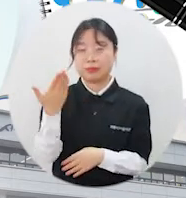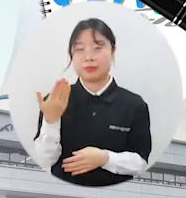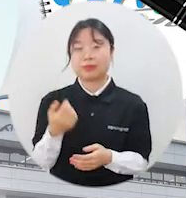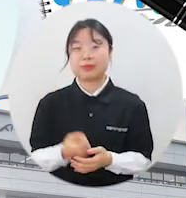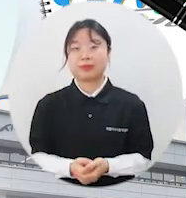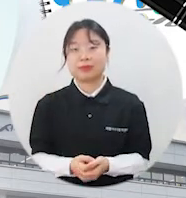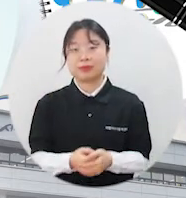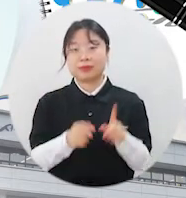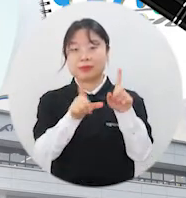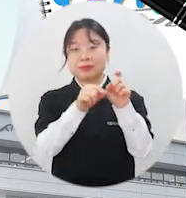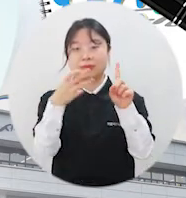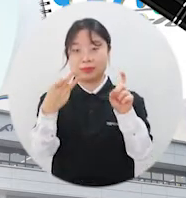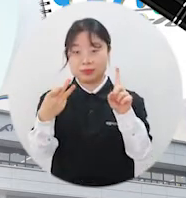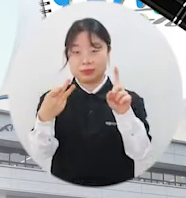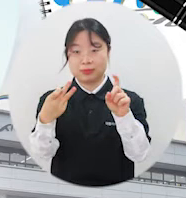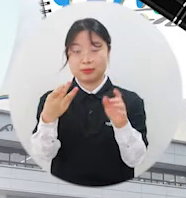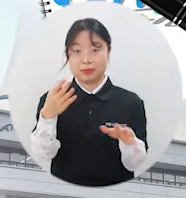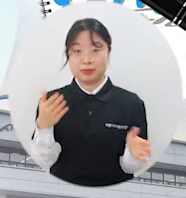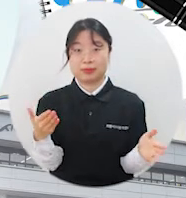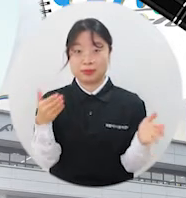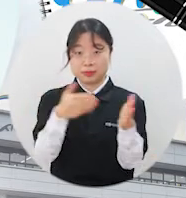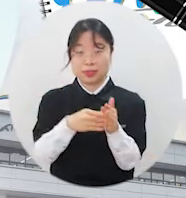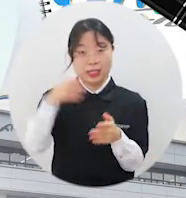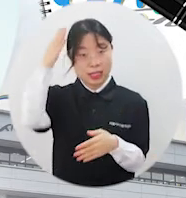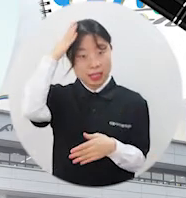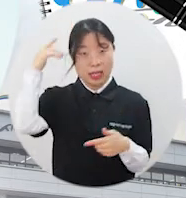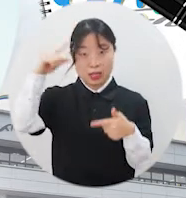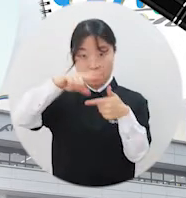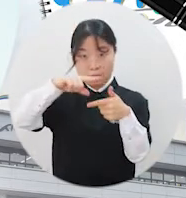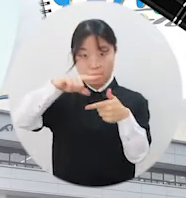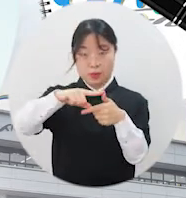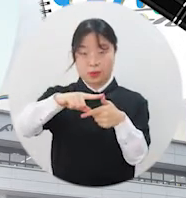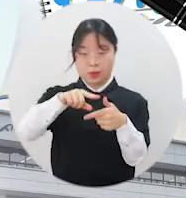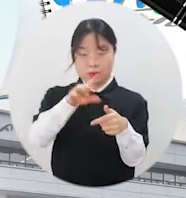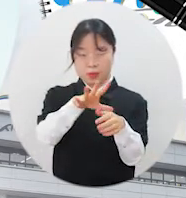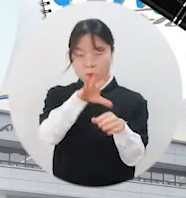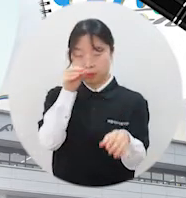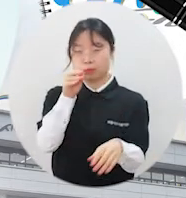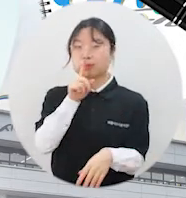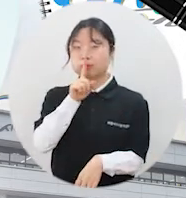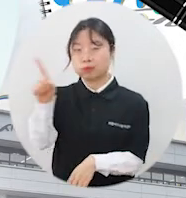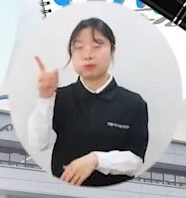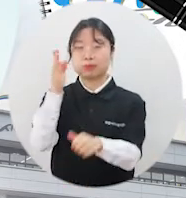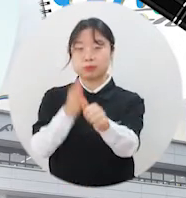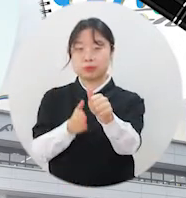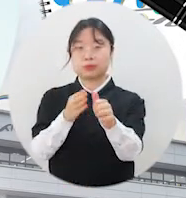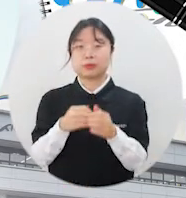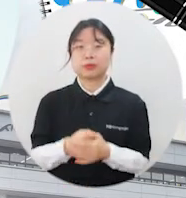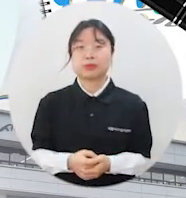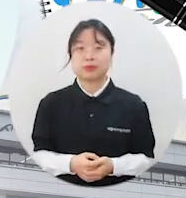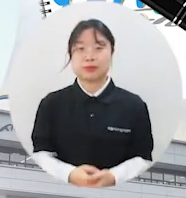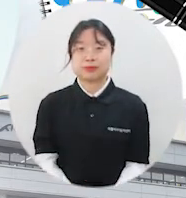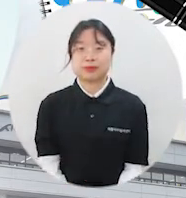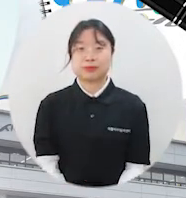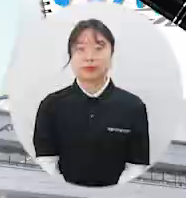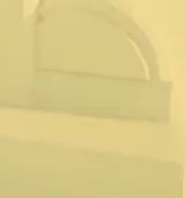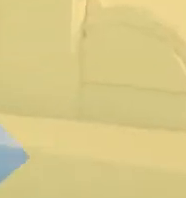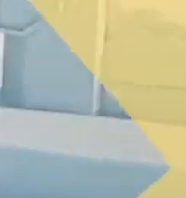11월 13일까지 QR코드를 통해 접속하시면 됩니다. 관련 문의사항은 여성아동과로 연락